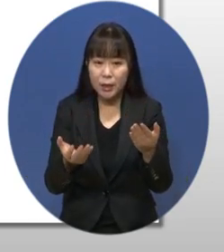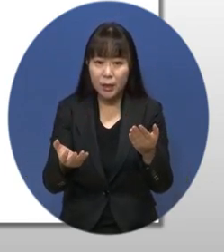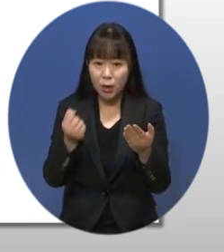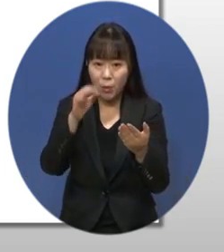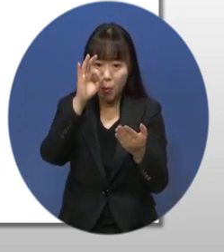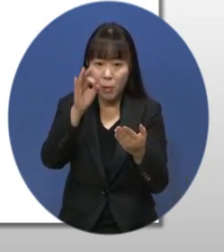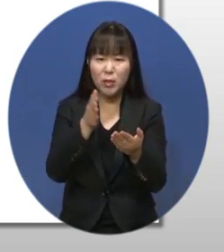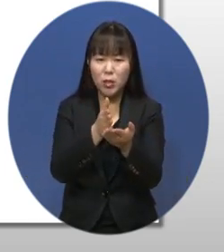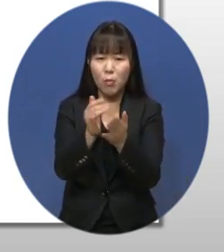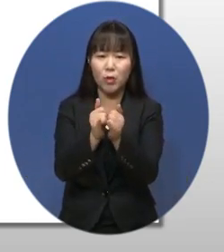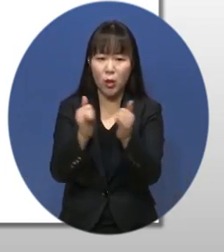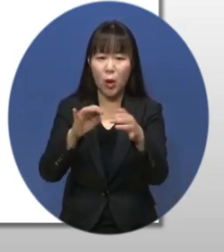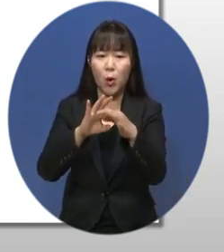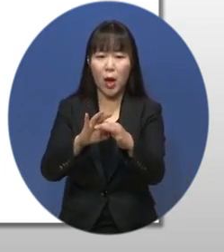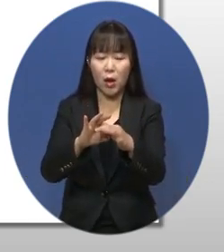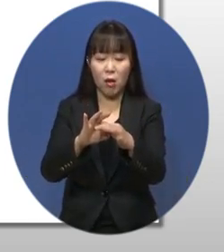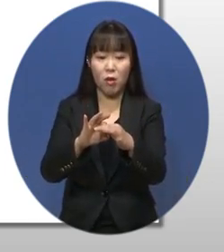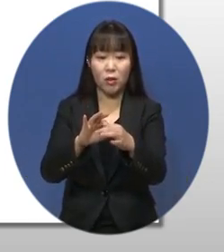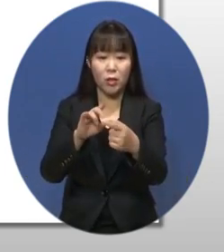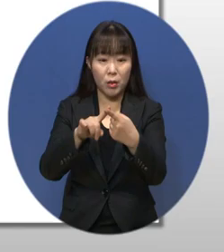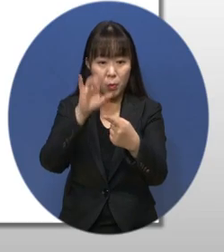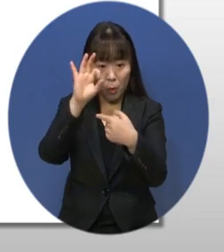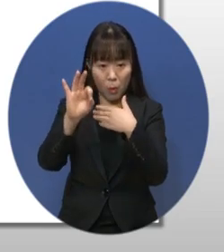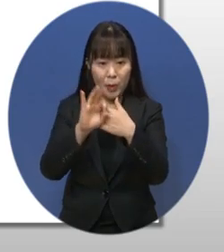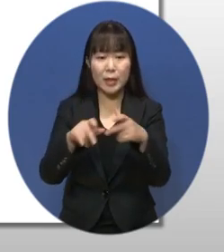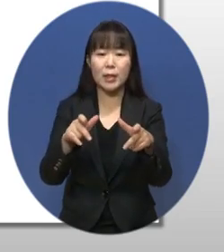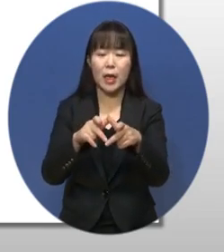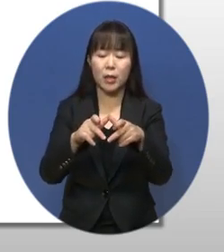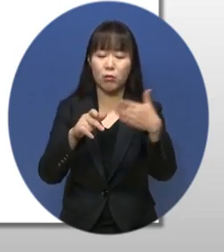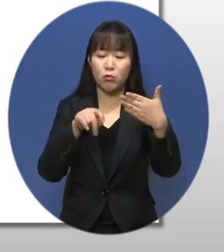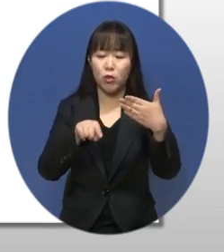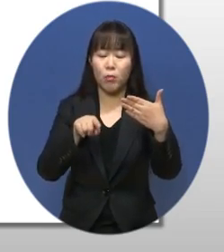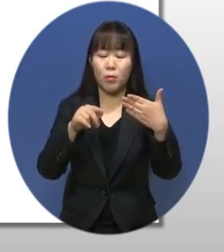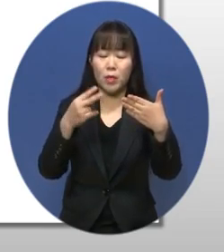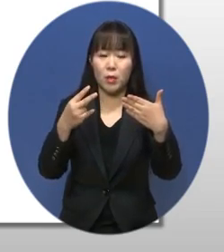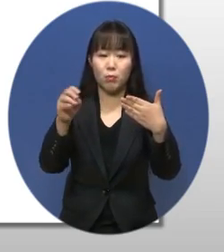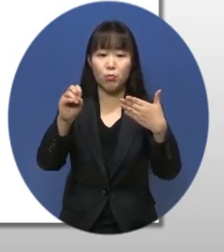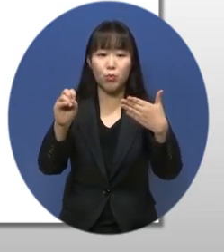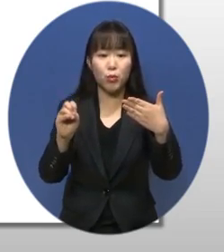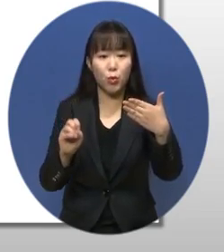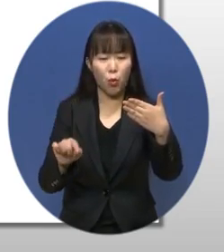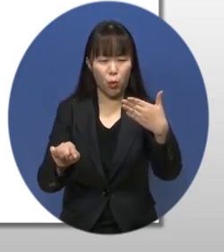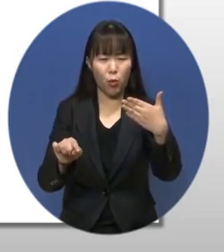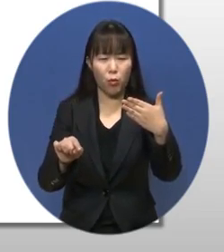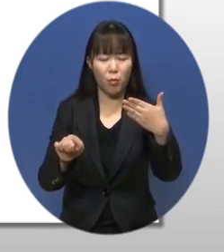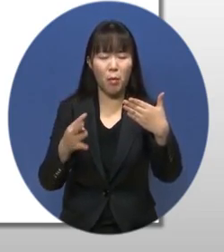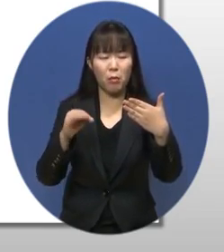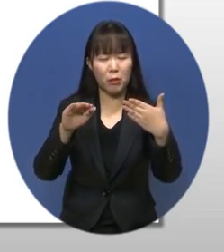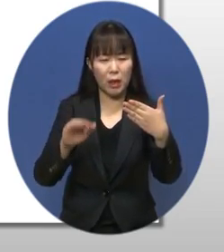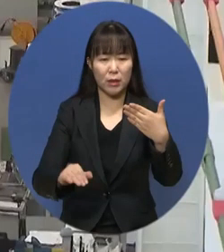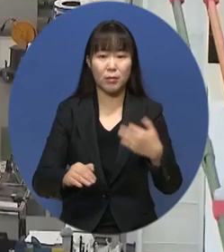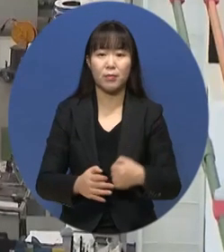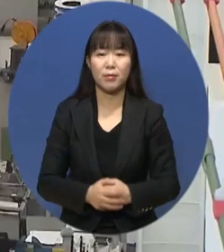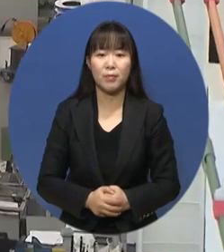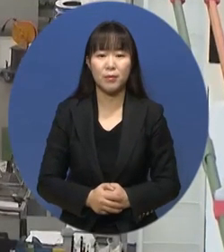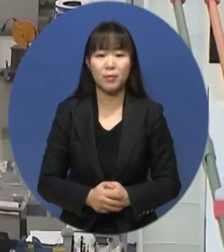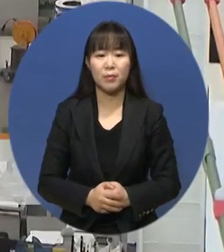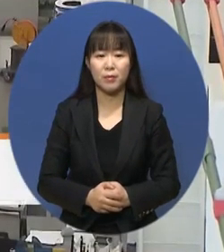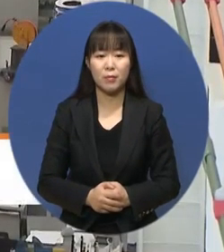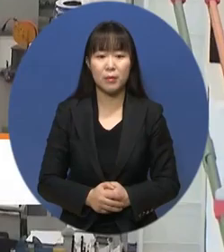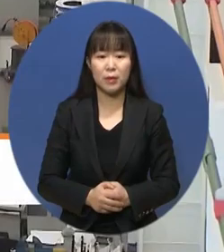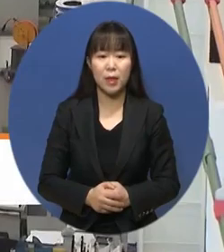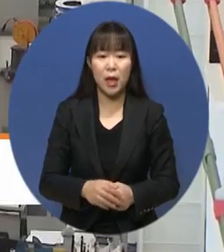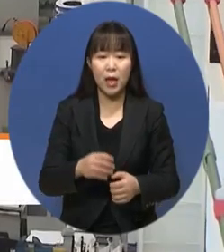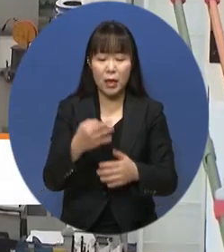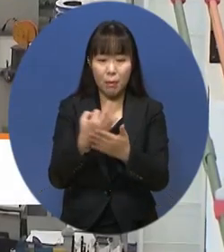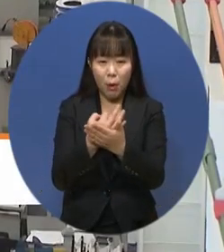보인 전문가와 관련 종사자 에서 장애인은 9.2% 비율로 낮게 나타났습니다 임금근로자